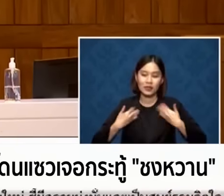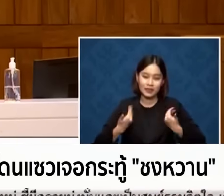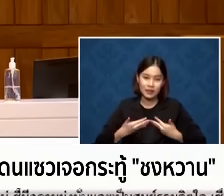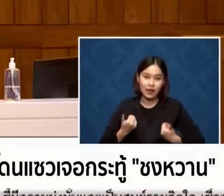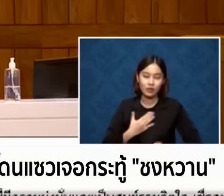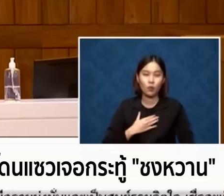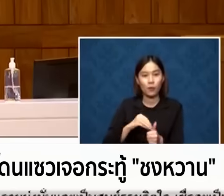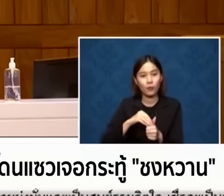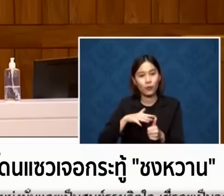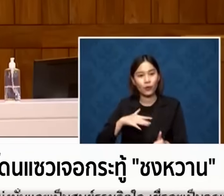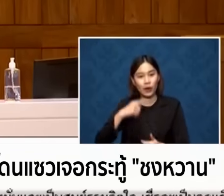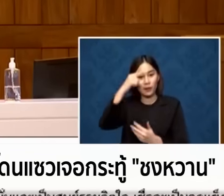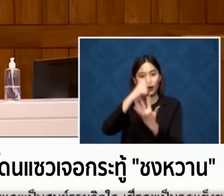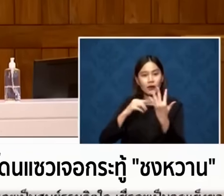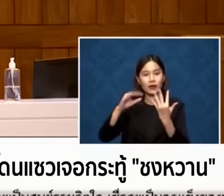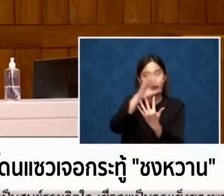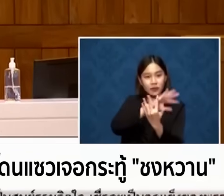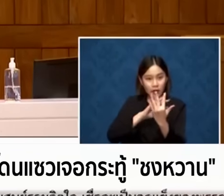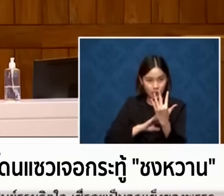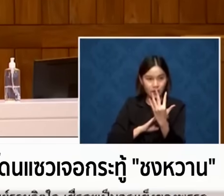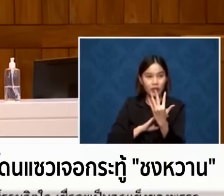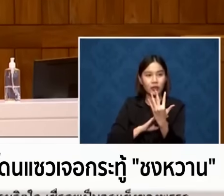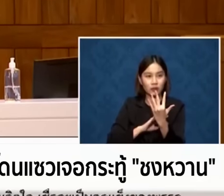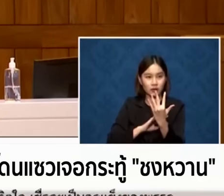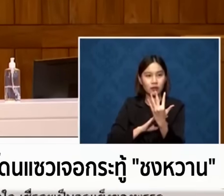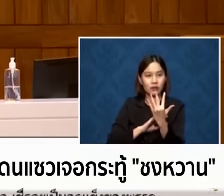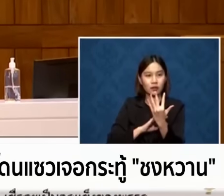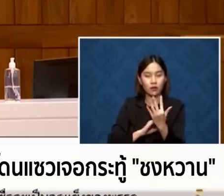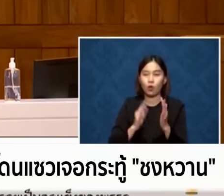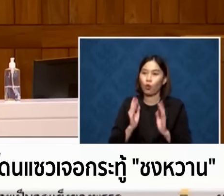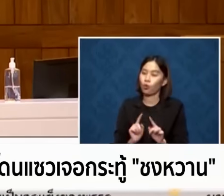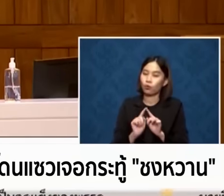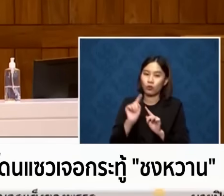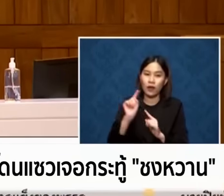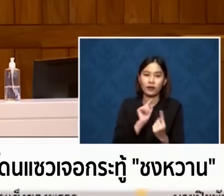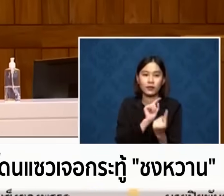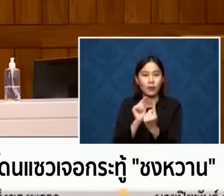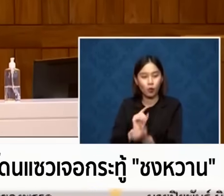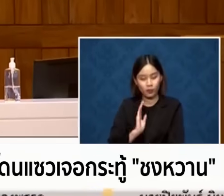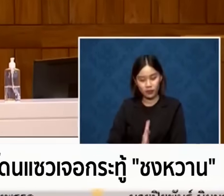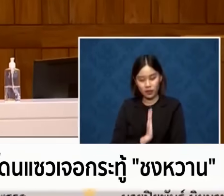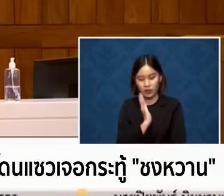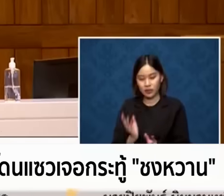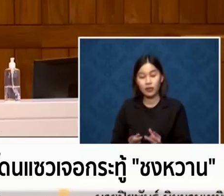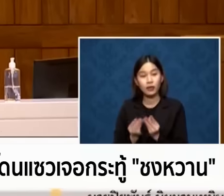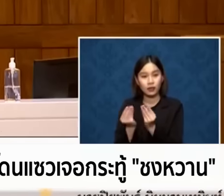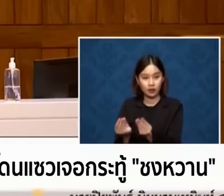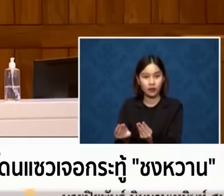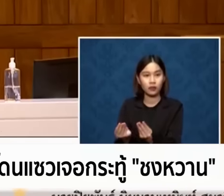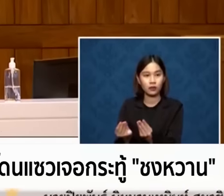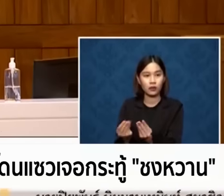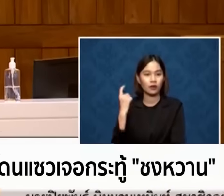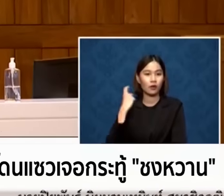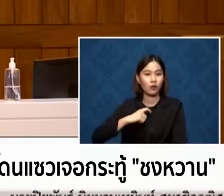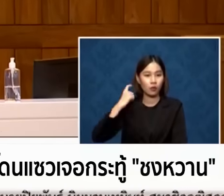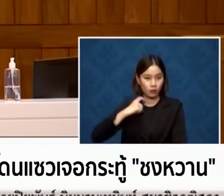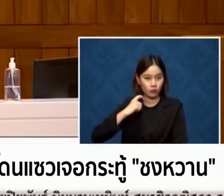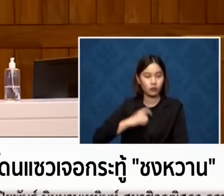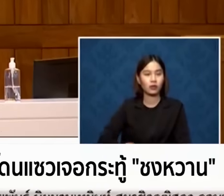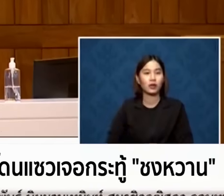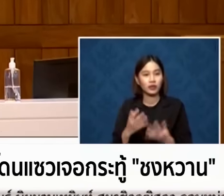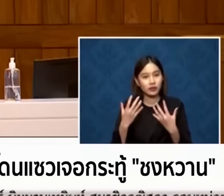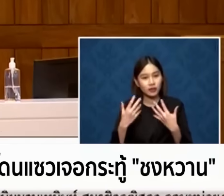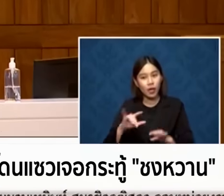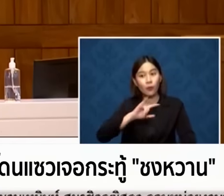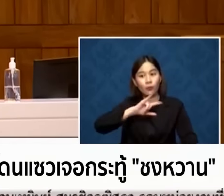ของการเดินทางไปต่างประเทศประเทศไทยได้อะไรท่านนายกก็ย้ำว่าเป็นการไปพบระดับผู้นำเพื่อเชื่อมความสัมพันธ์ระหว่างการด้านการค้าการลง